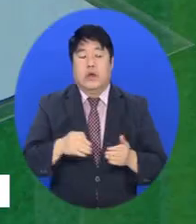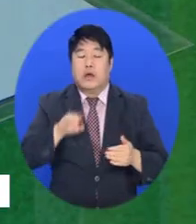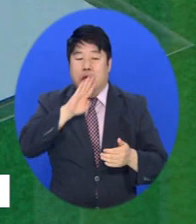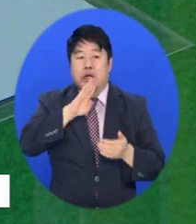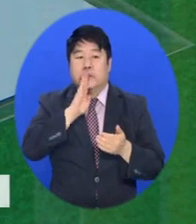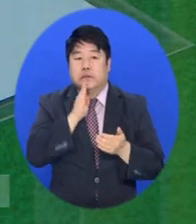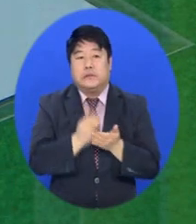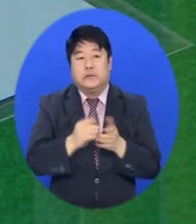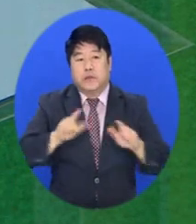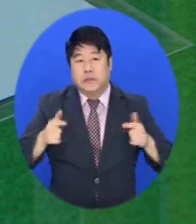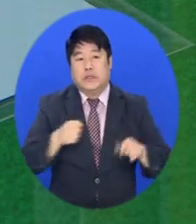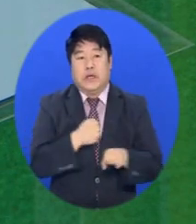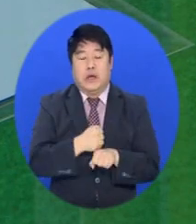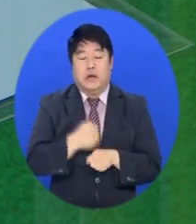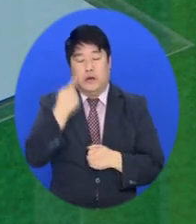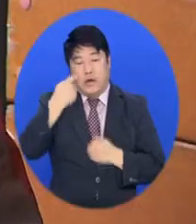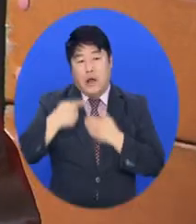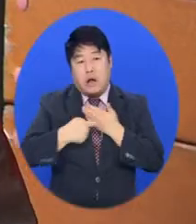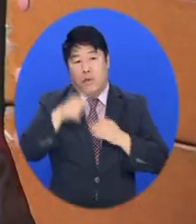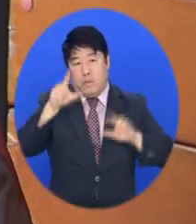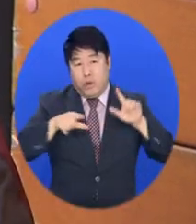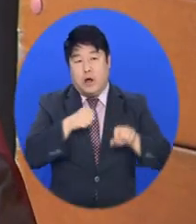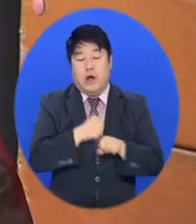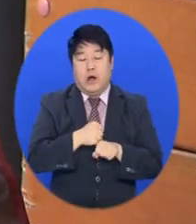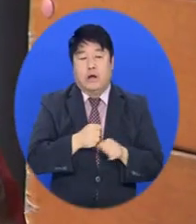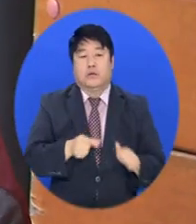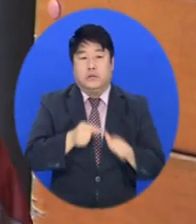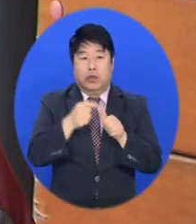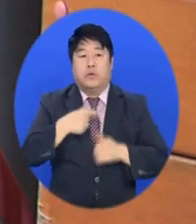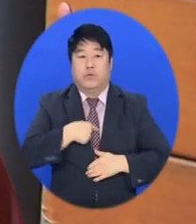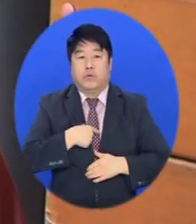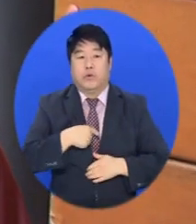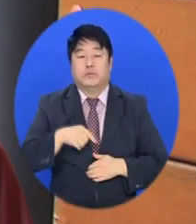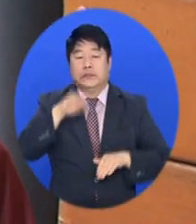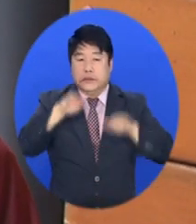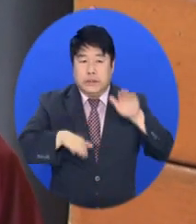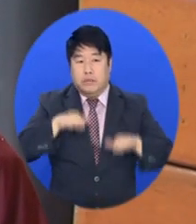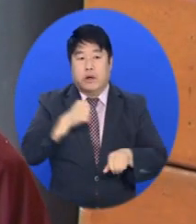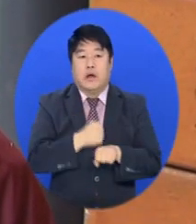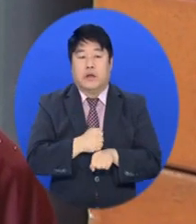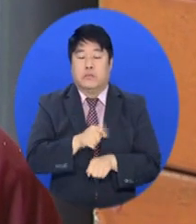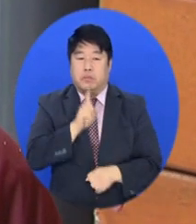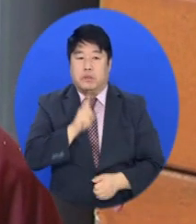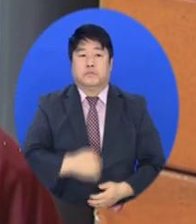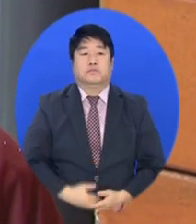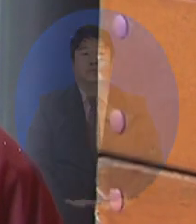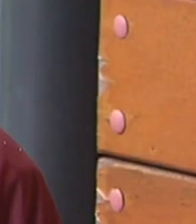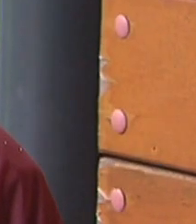등을 이유로 한 채용 거부는 차별에 해당한다고 판단하고 있습니다. MBC 뉴스 조희원입니다.